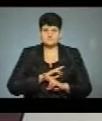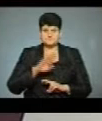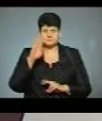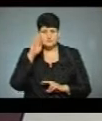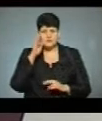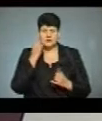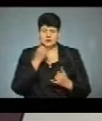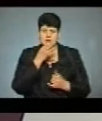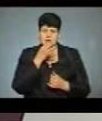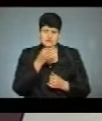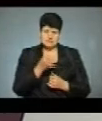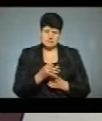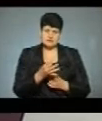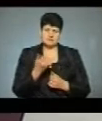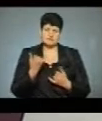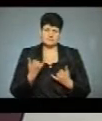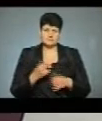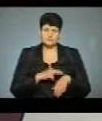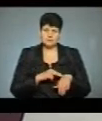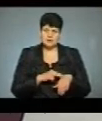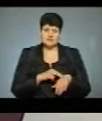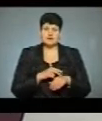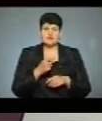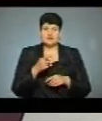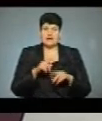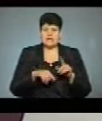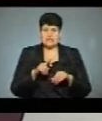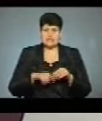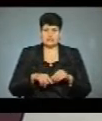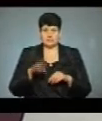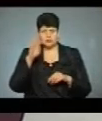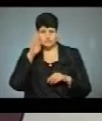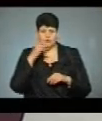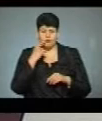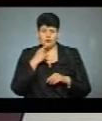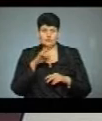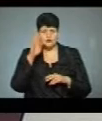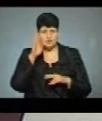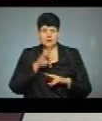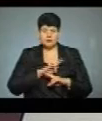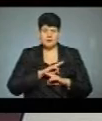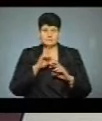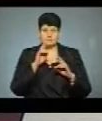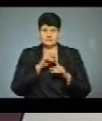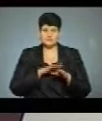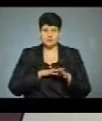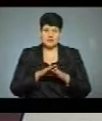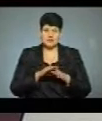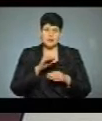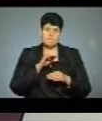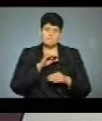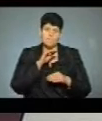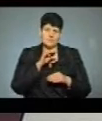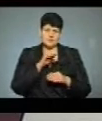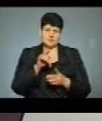слідча обласної нацполіції Інна Вівчар. За її словами, рідні загиблого кажуть, чоловік помер через неналежне виконання професійних